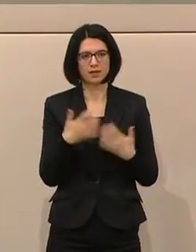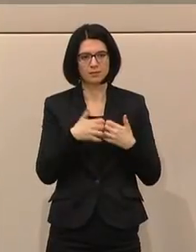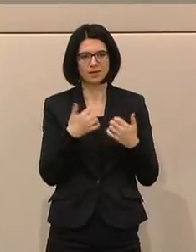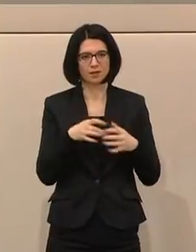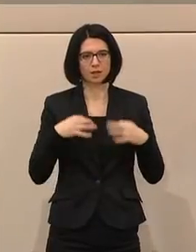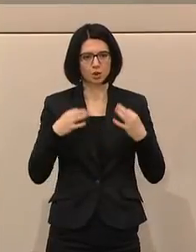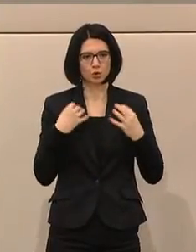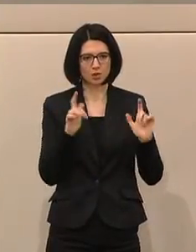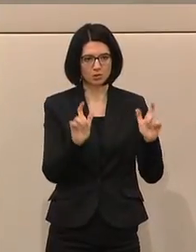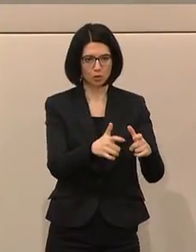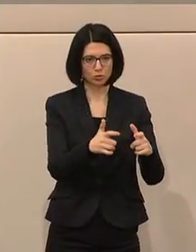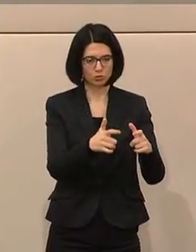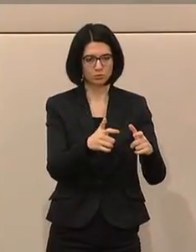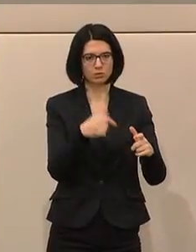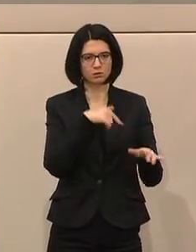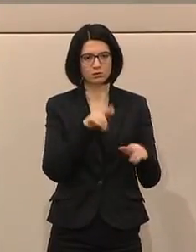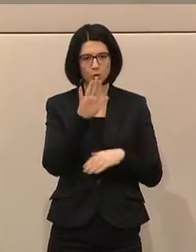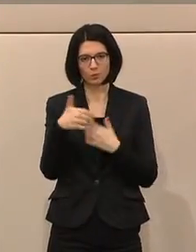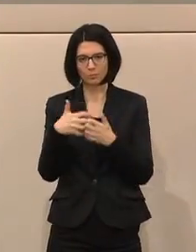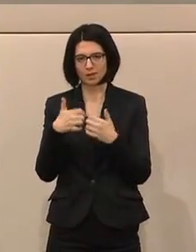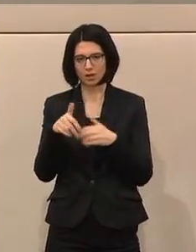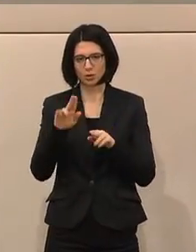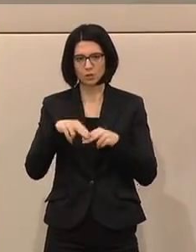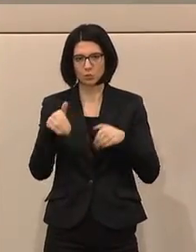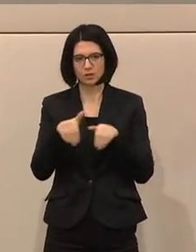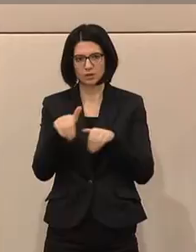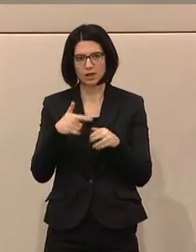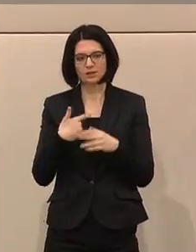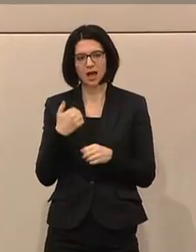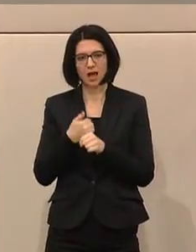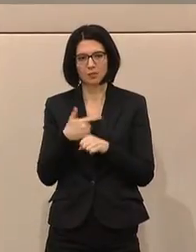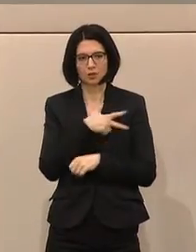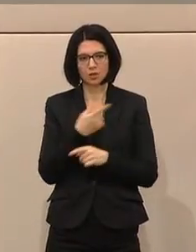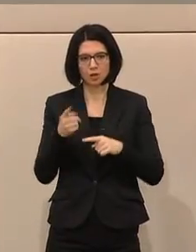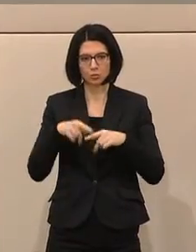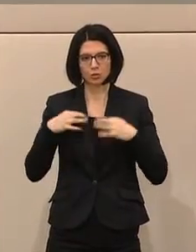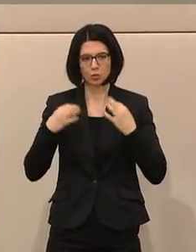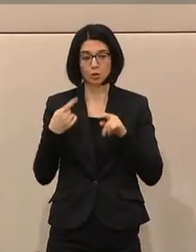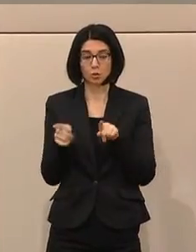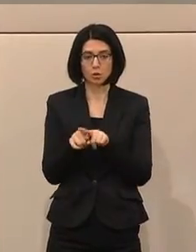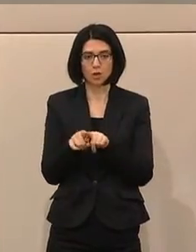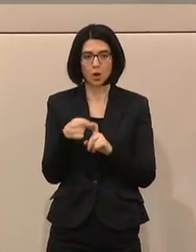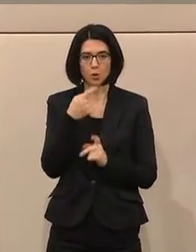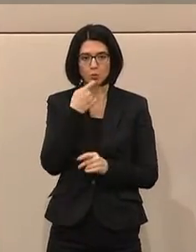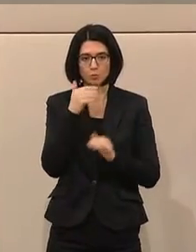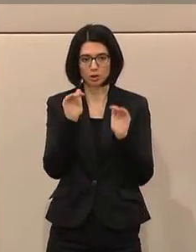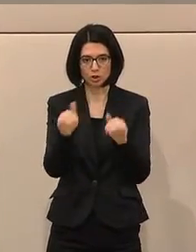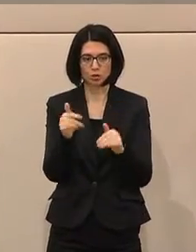des Gesundheitsausschusses über den Bericht der Bundesministerin für Arbeit, Soziales, Gesundheit und Konsumentenschutz. Der